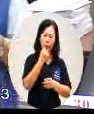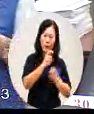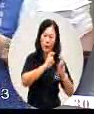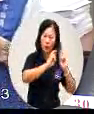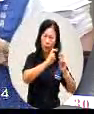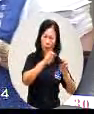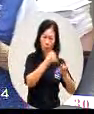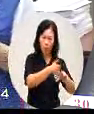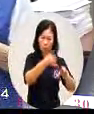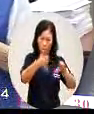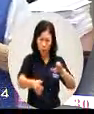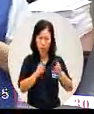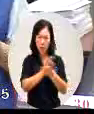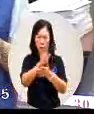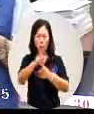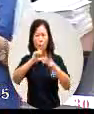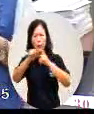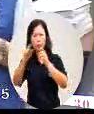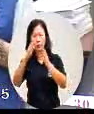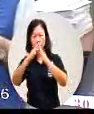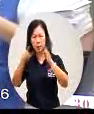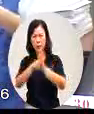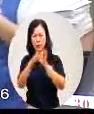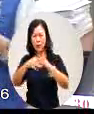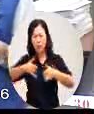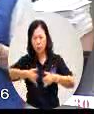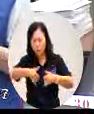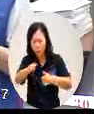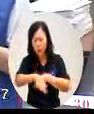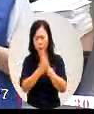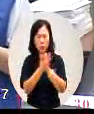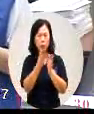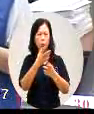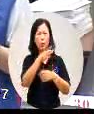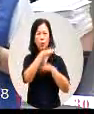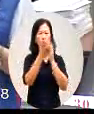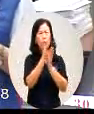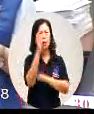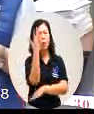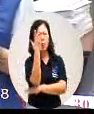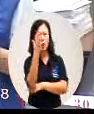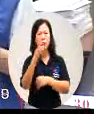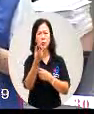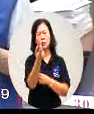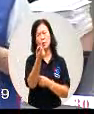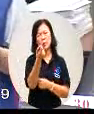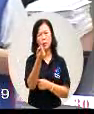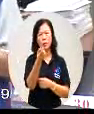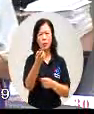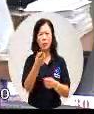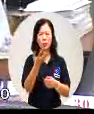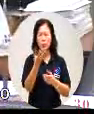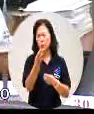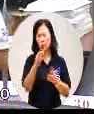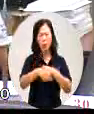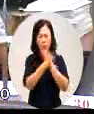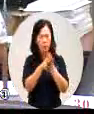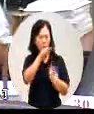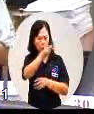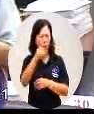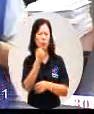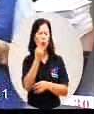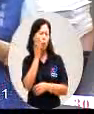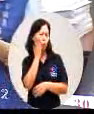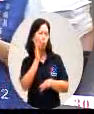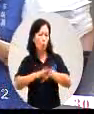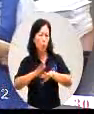车，结果回到我的家，一路上面全部都没有什么绿荫，没有什么什么景观，看起来就很可惜。啊，那边开